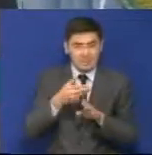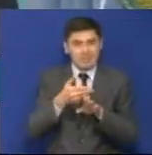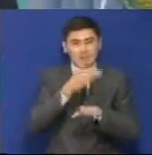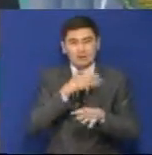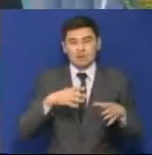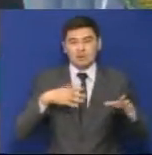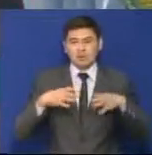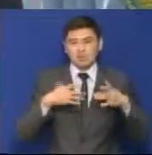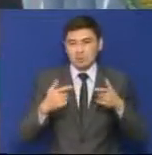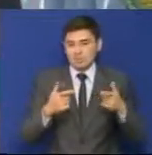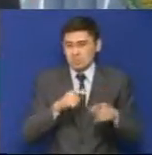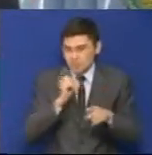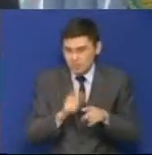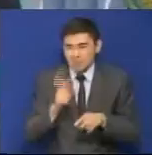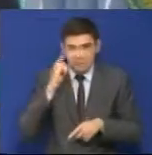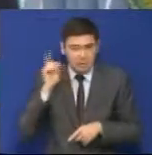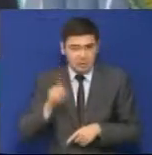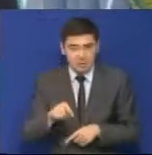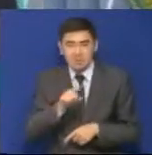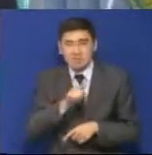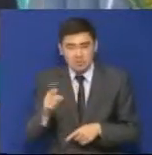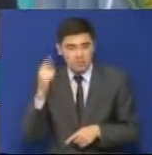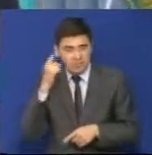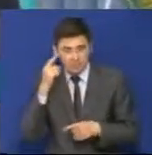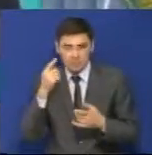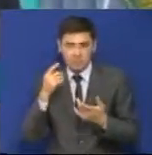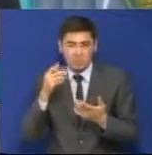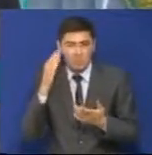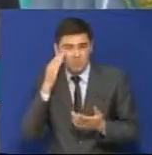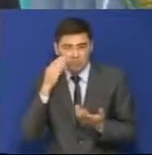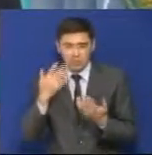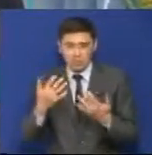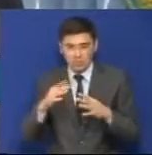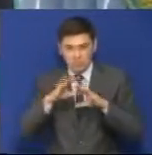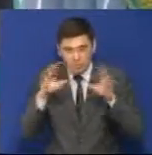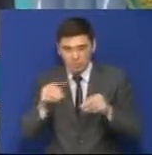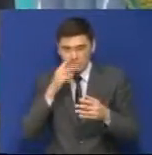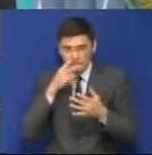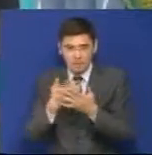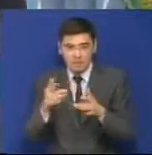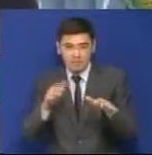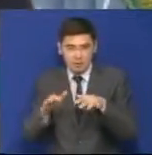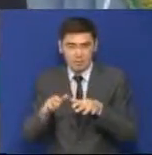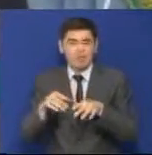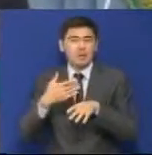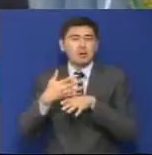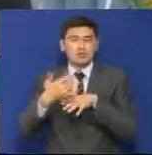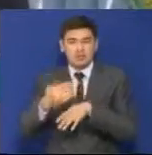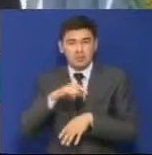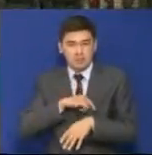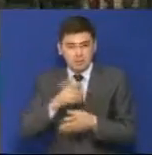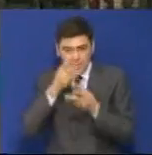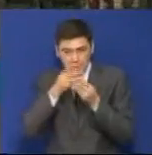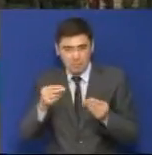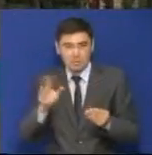ішінде қатысушылар әртүрлі жарыстарда өздерін әр қырынан көрсетті. Болашақта балалар бойларындағы осы қасиеттерін жоғалтпай, одан әрі